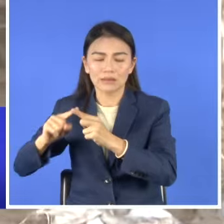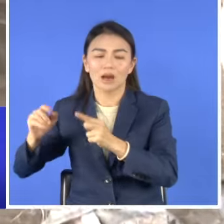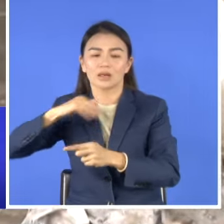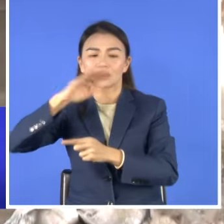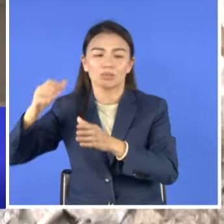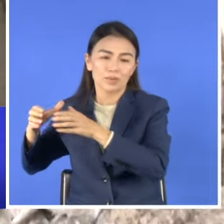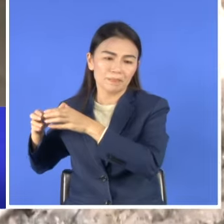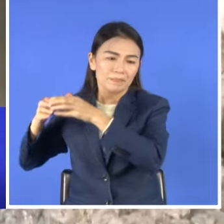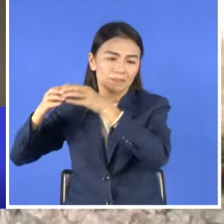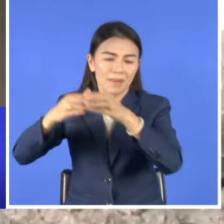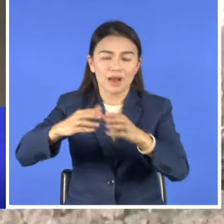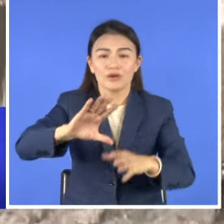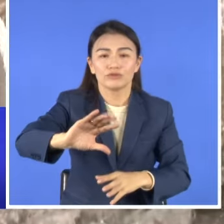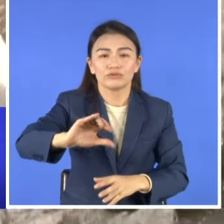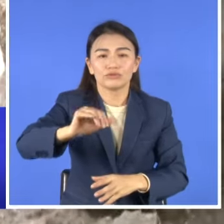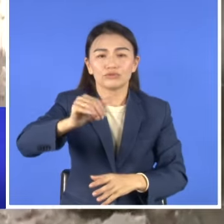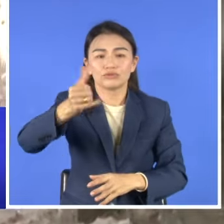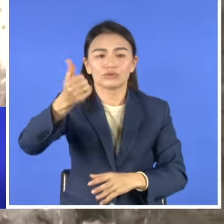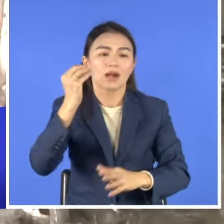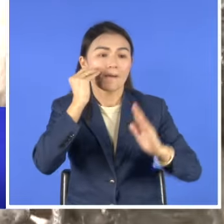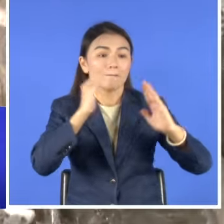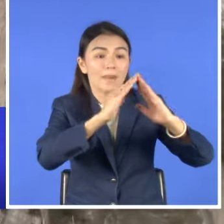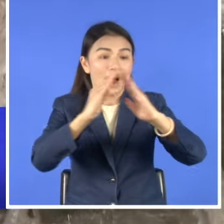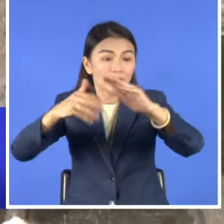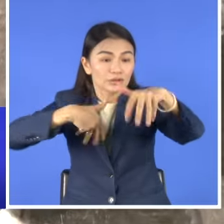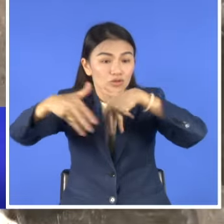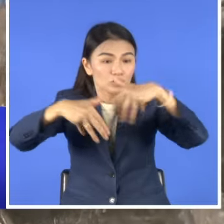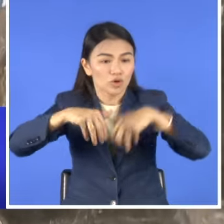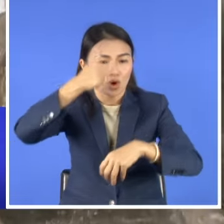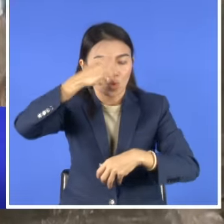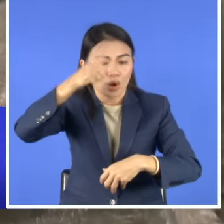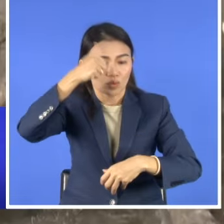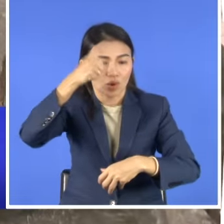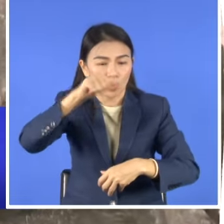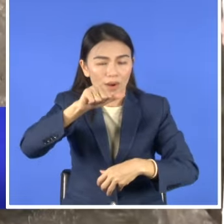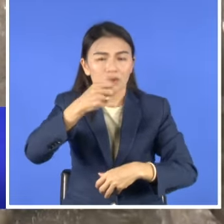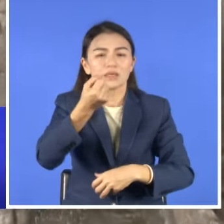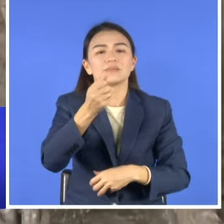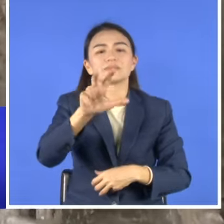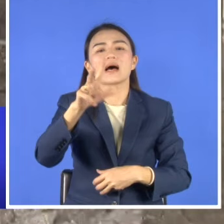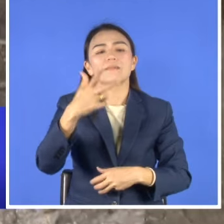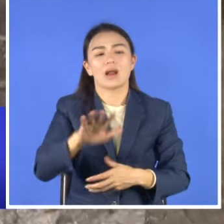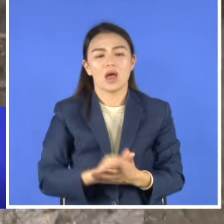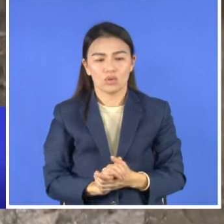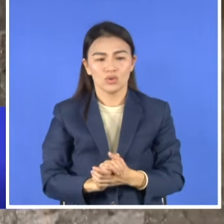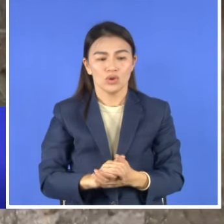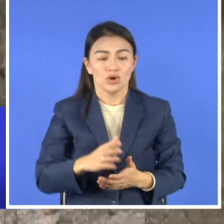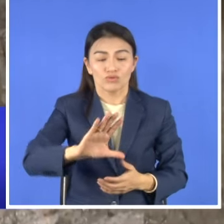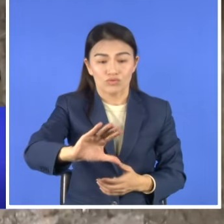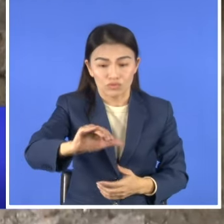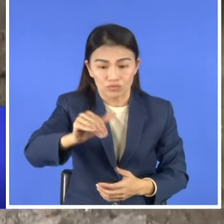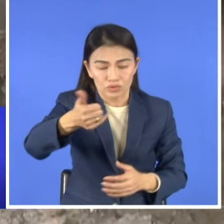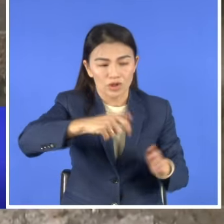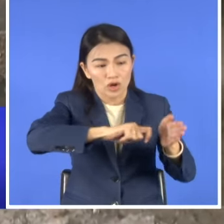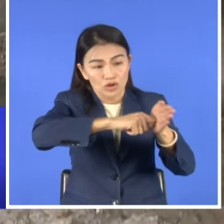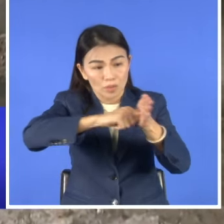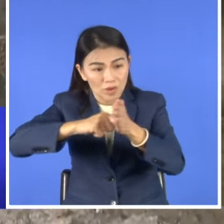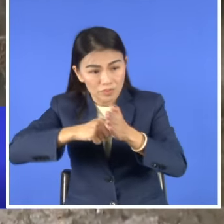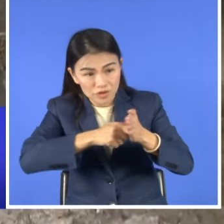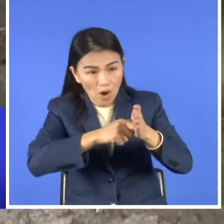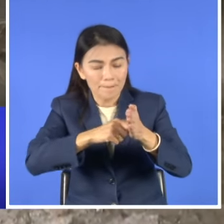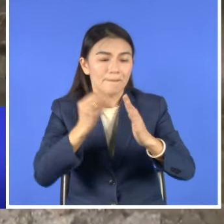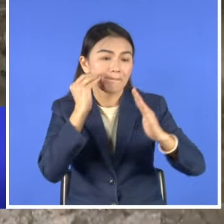ฟูสภาพบ้านเดือนของชาวบ้านต่อเนื่องมาเป็นวันที่ 13แล้วและก็สามารถที่จะฟื้นฟูช่วยเหลือซ่อมแซมปรับปรุงนะ